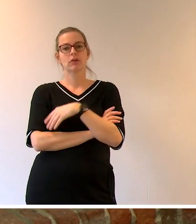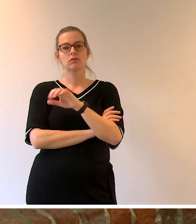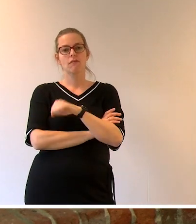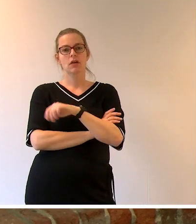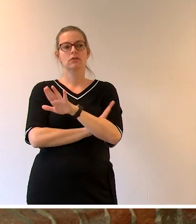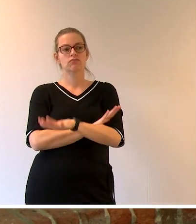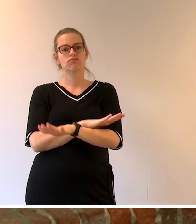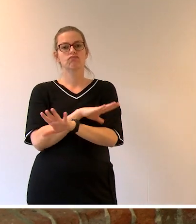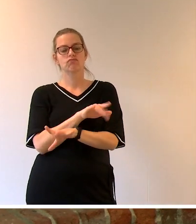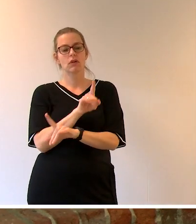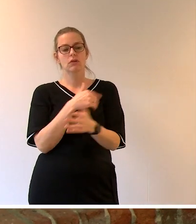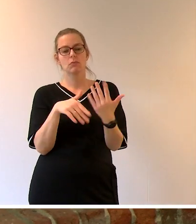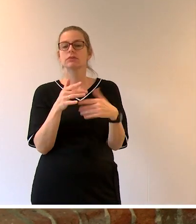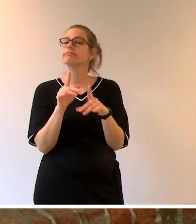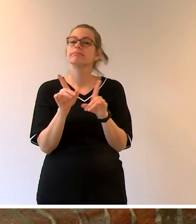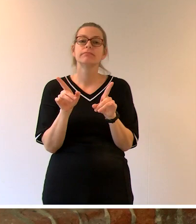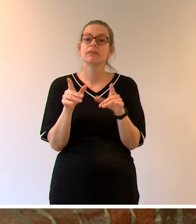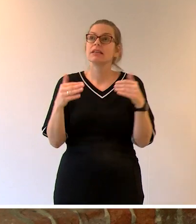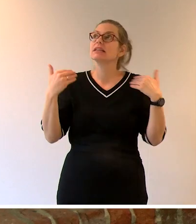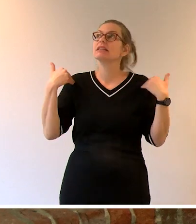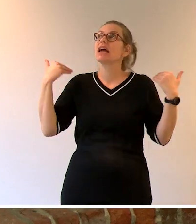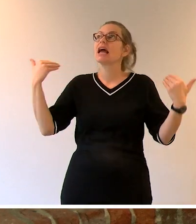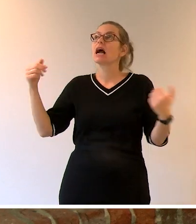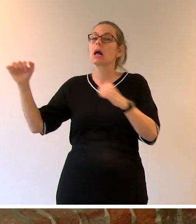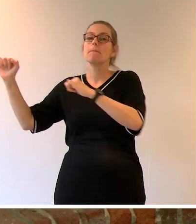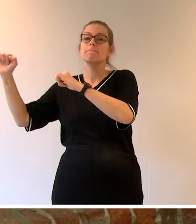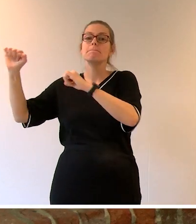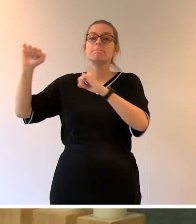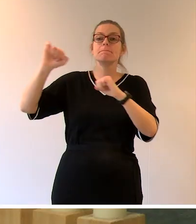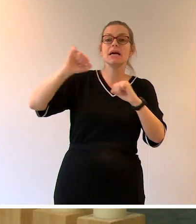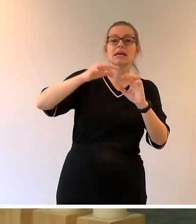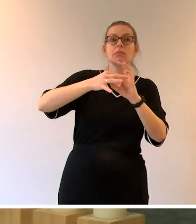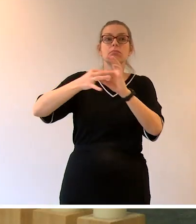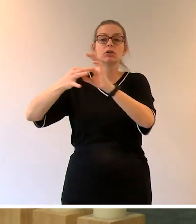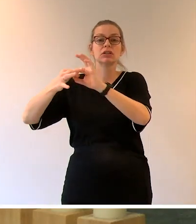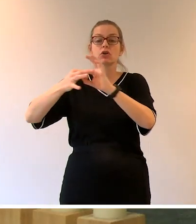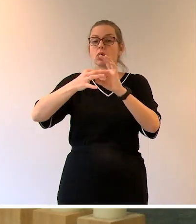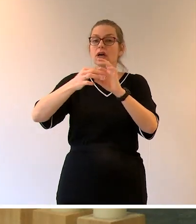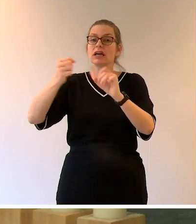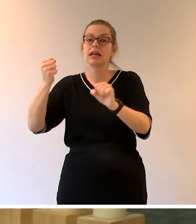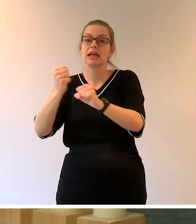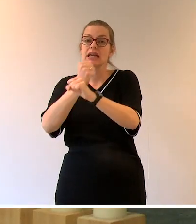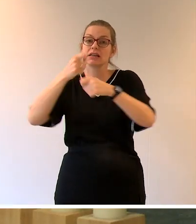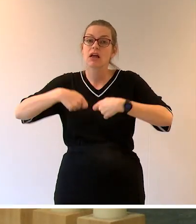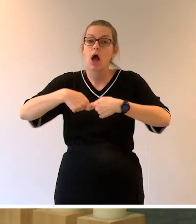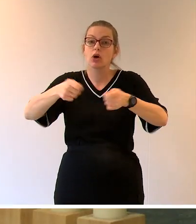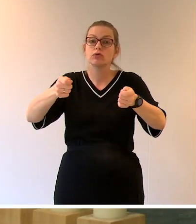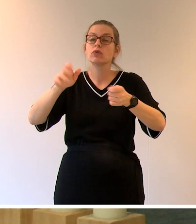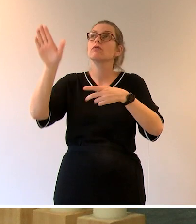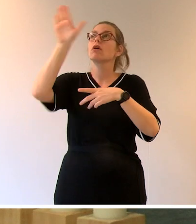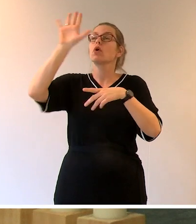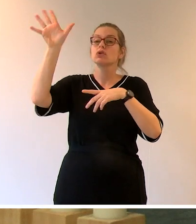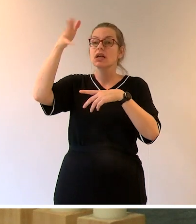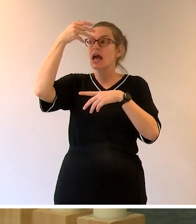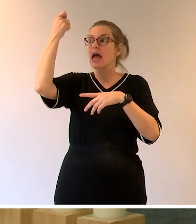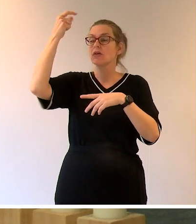te wachten wat er allemaal gebeurt. Nee, ze zijn mee betrokken in het realiseren van Gods heilsplan.